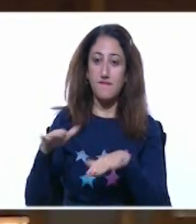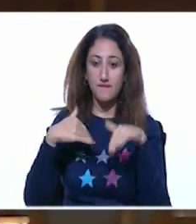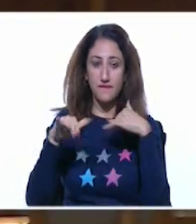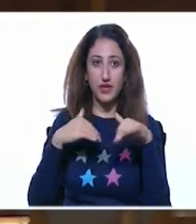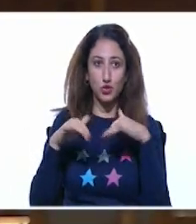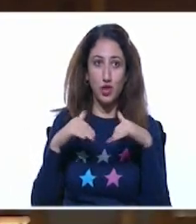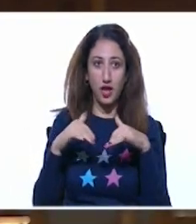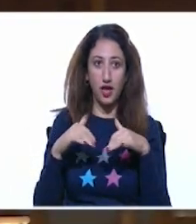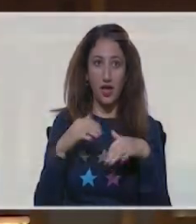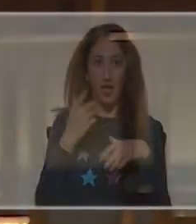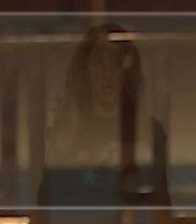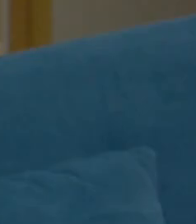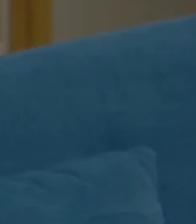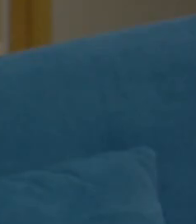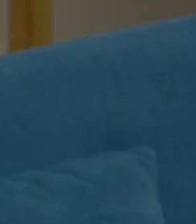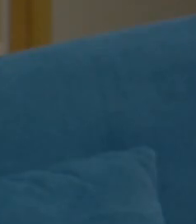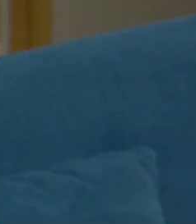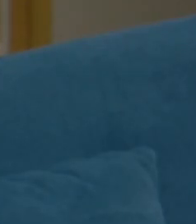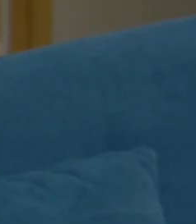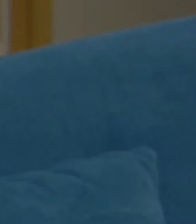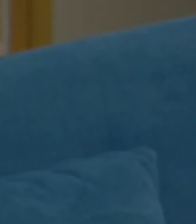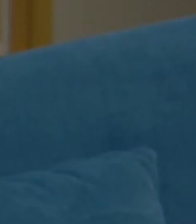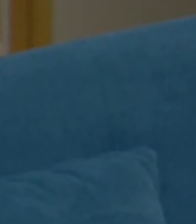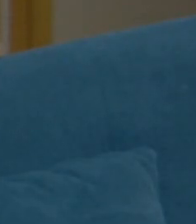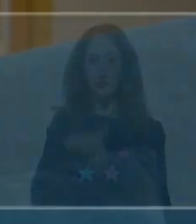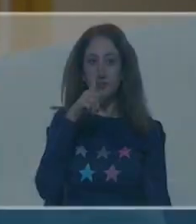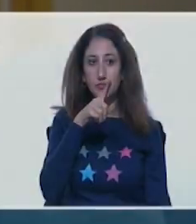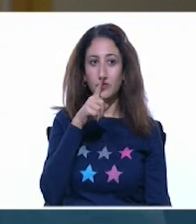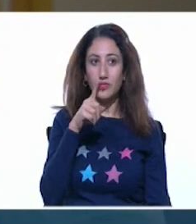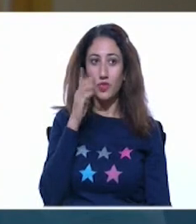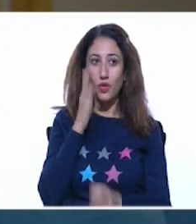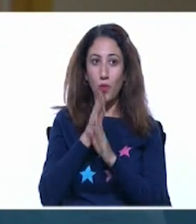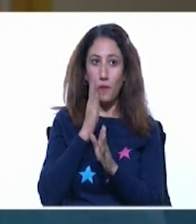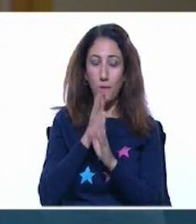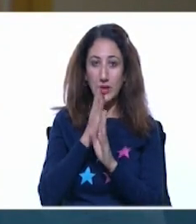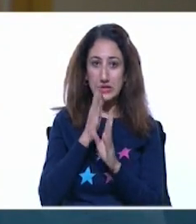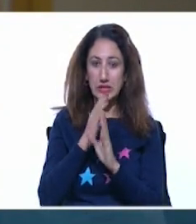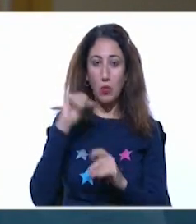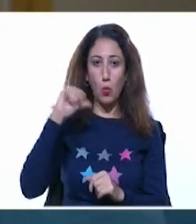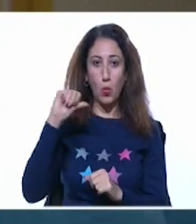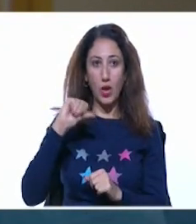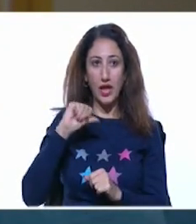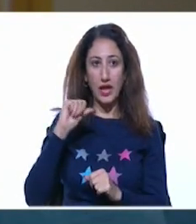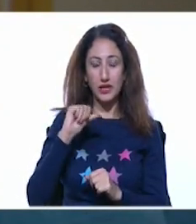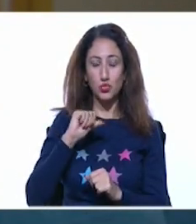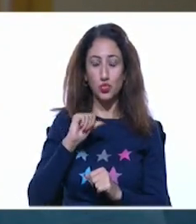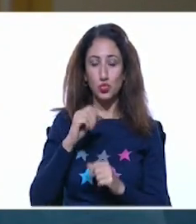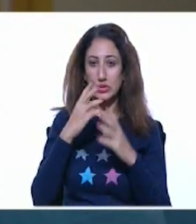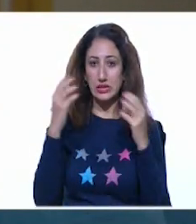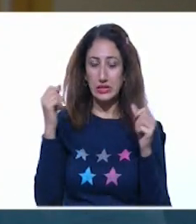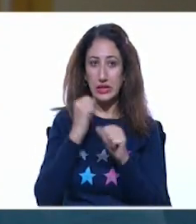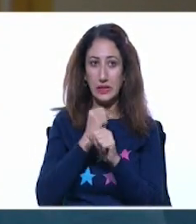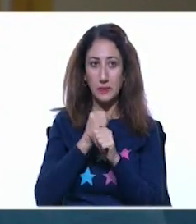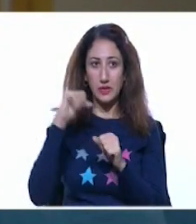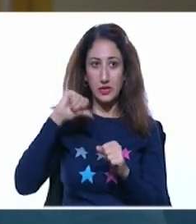احمد ابو حجر؟ لا والله خالص. انا بدافع عن شخصيه انا بمثلها. احمد كان ليه حاجات الواطيه بتاعته كان ليها تفسير، ان هو كان بيضغط